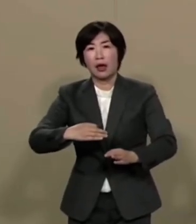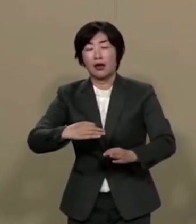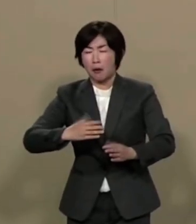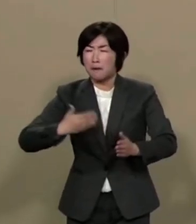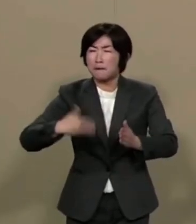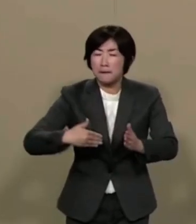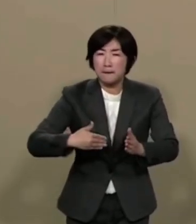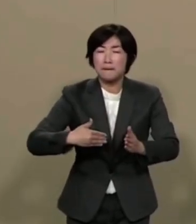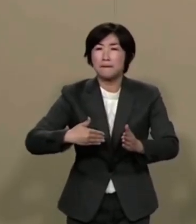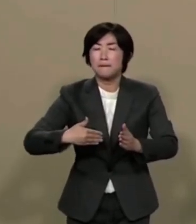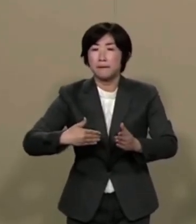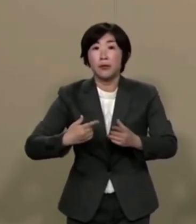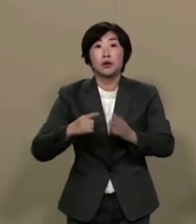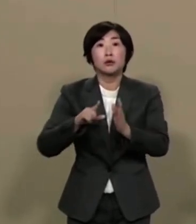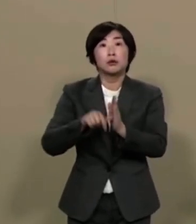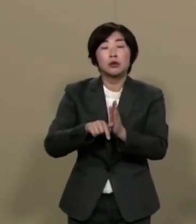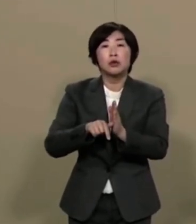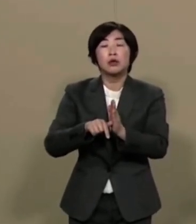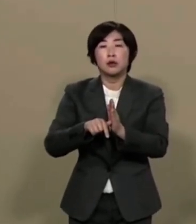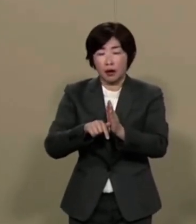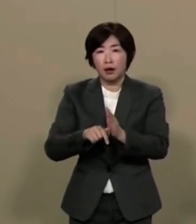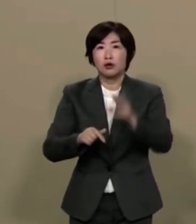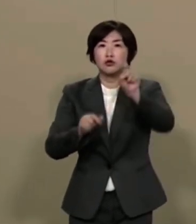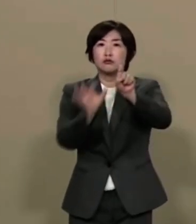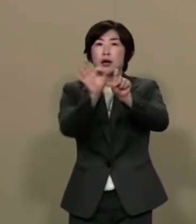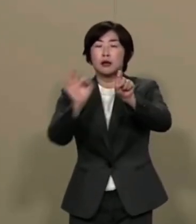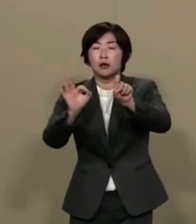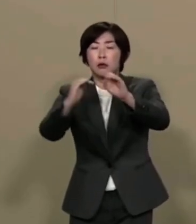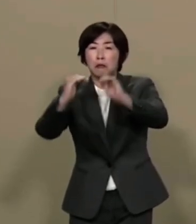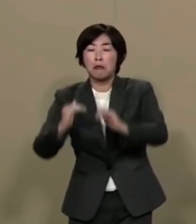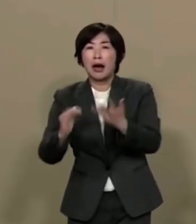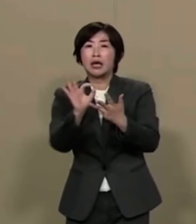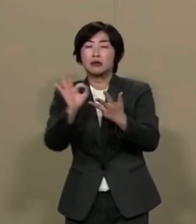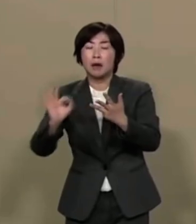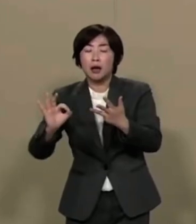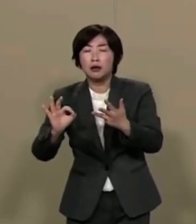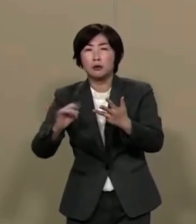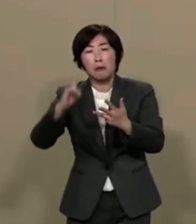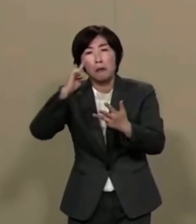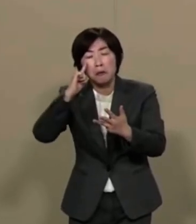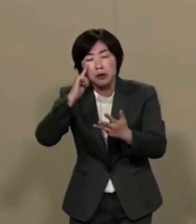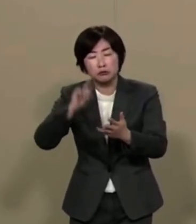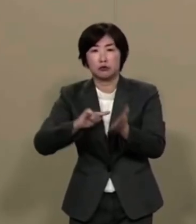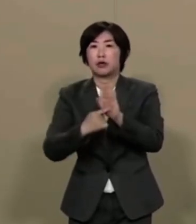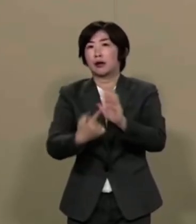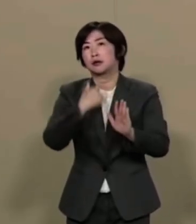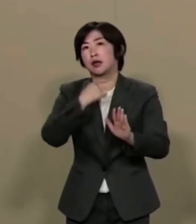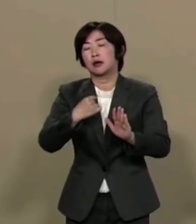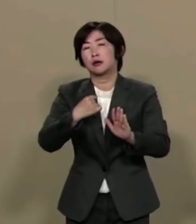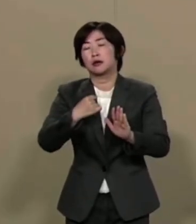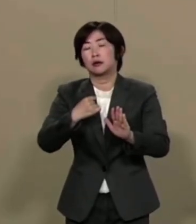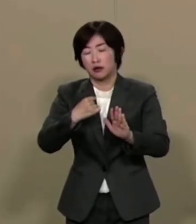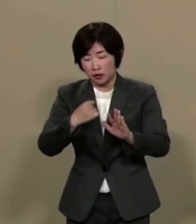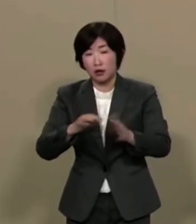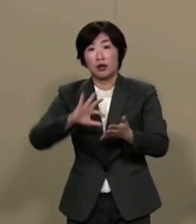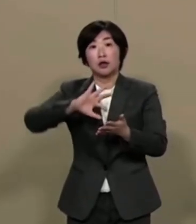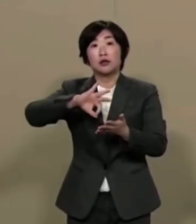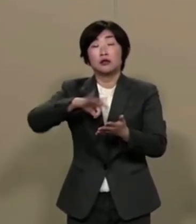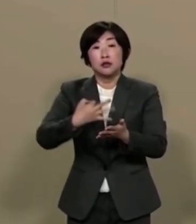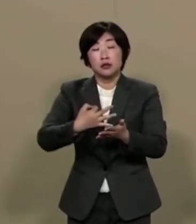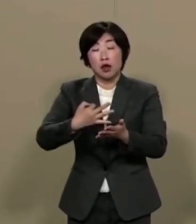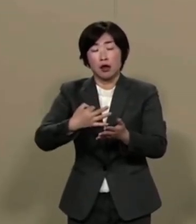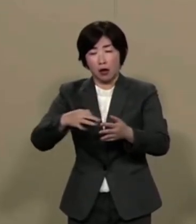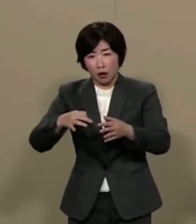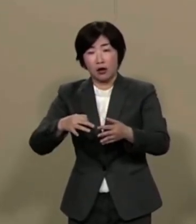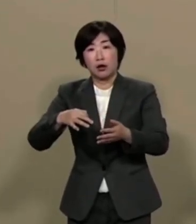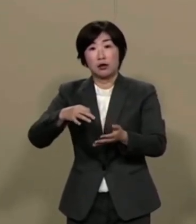1度8%に下げてみるこういうことを私たちは提言していきたいと思いますそして税率が下がると税収が減るのではないかというこう